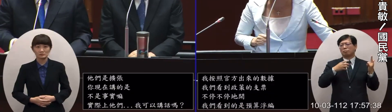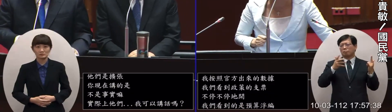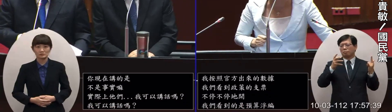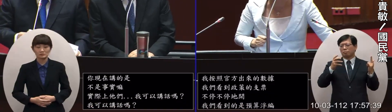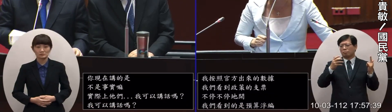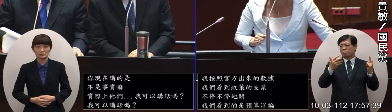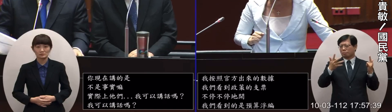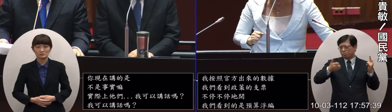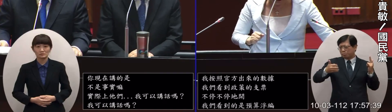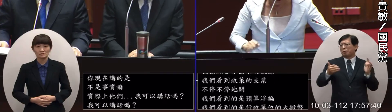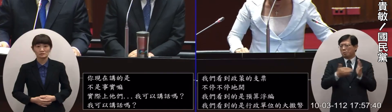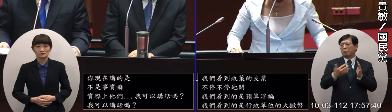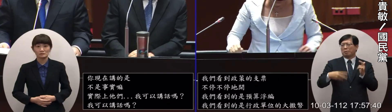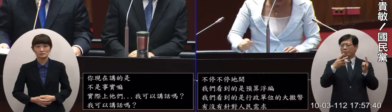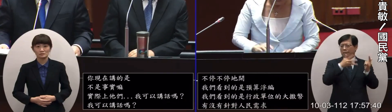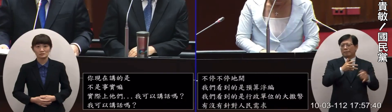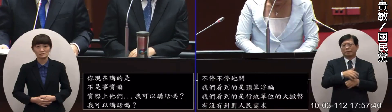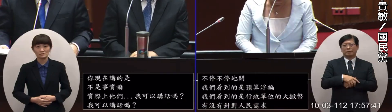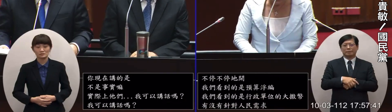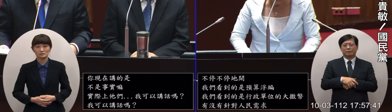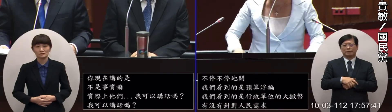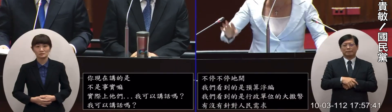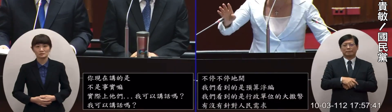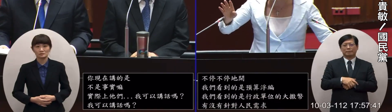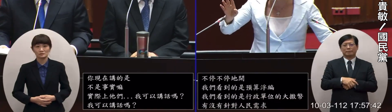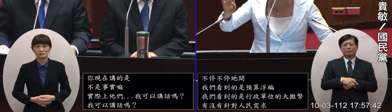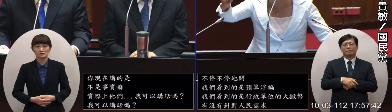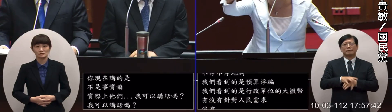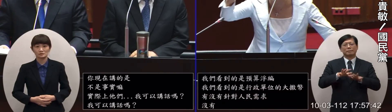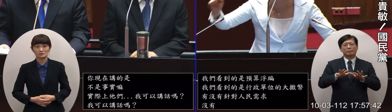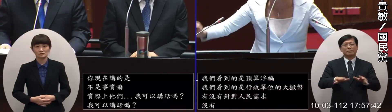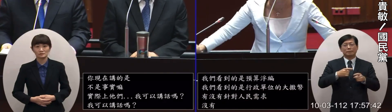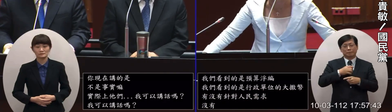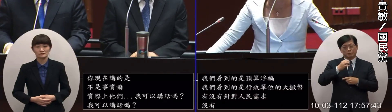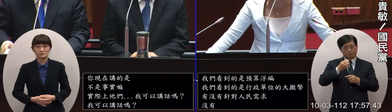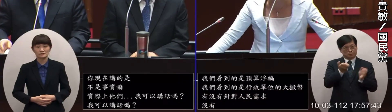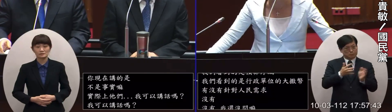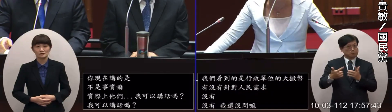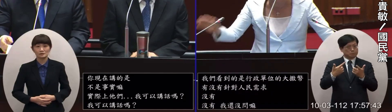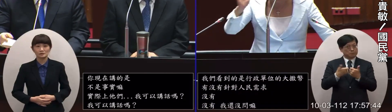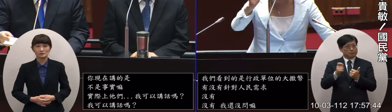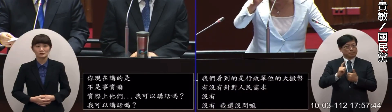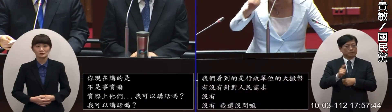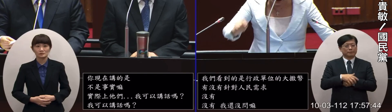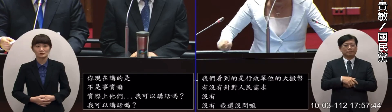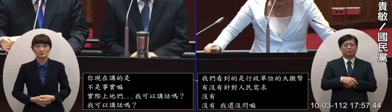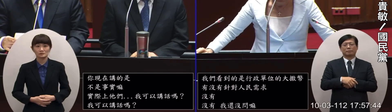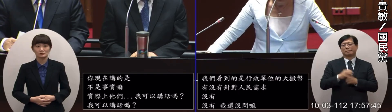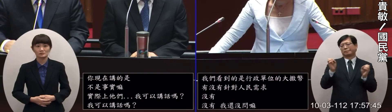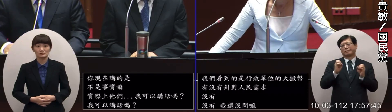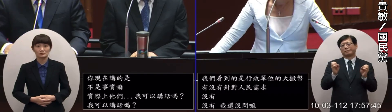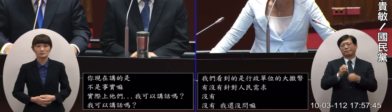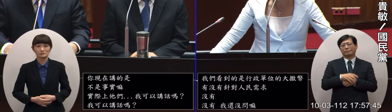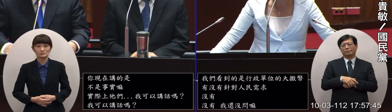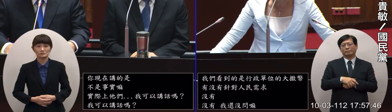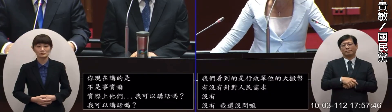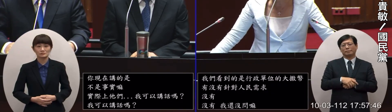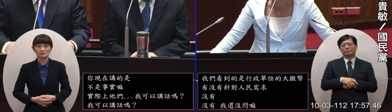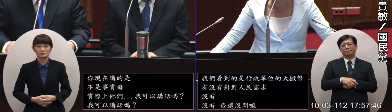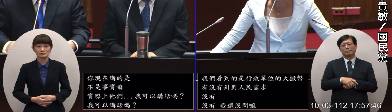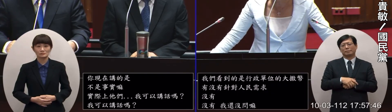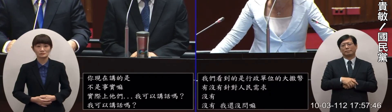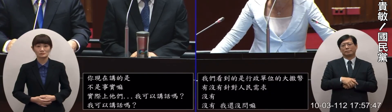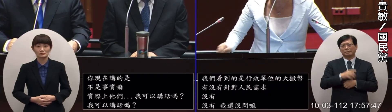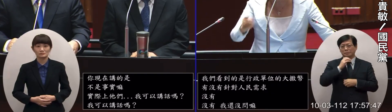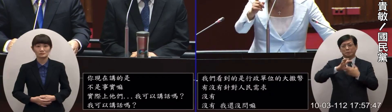问题讲完呢、啊，对不对？好，我们看到呢，你做了什么因应的措施？没有， 我们看到